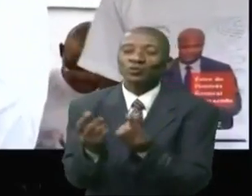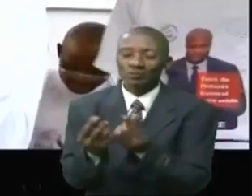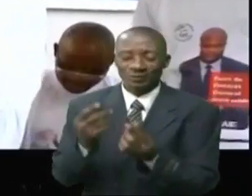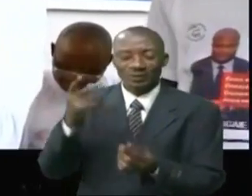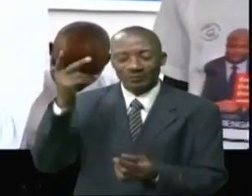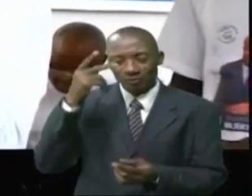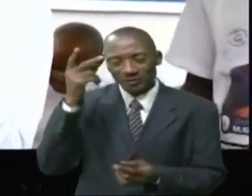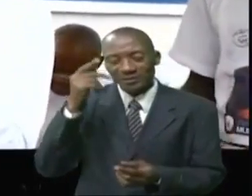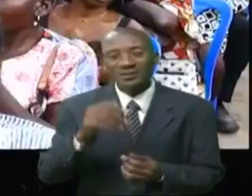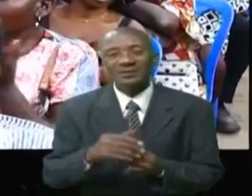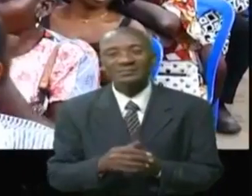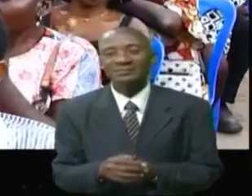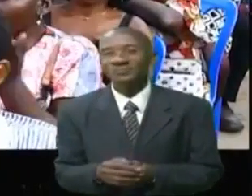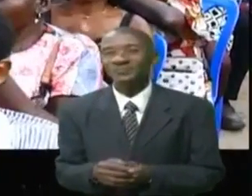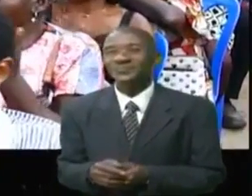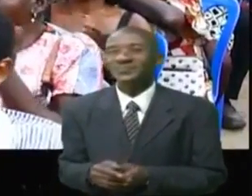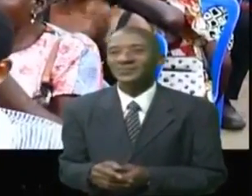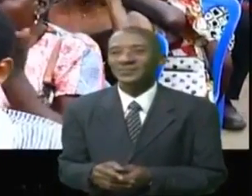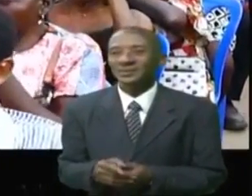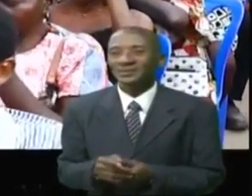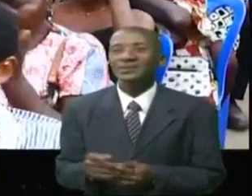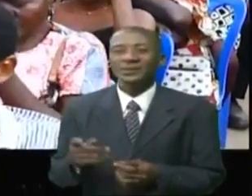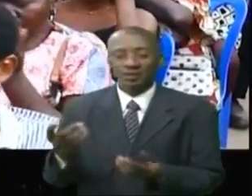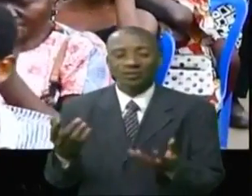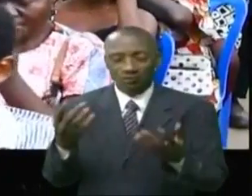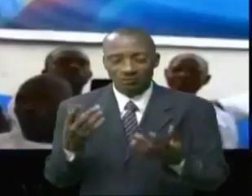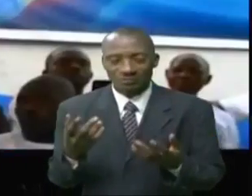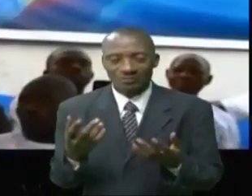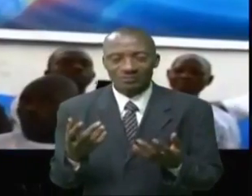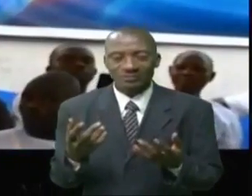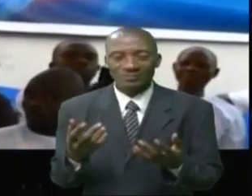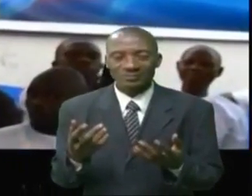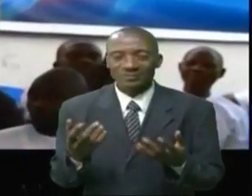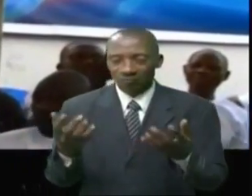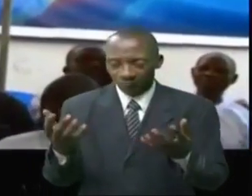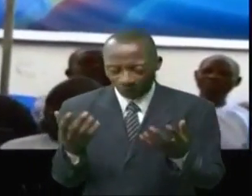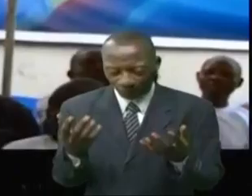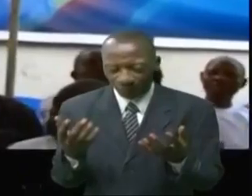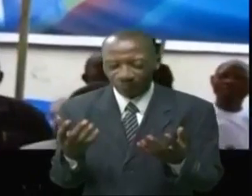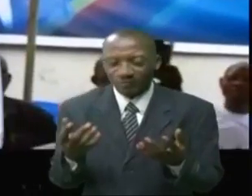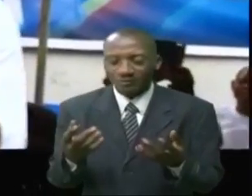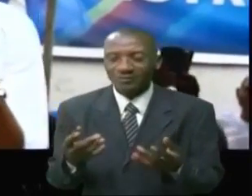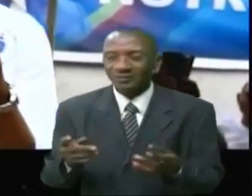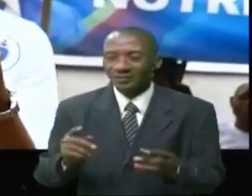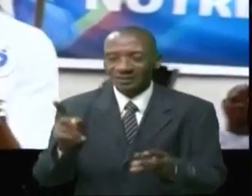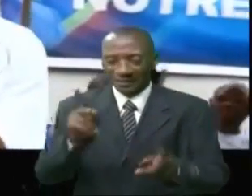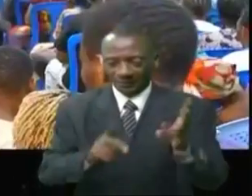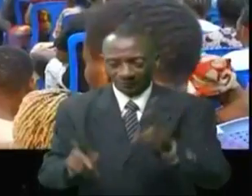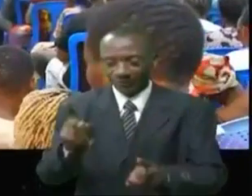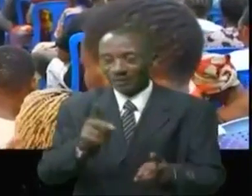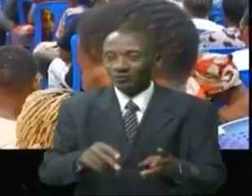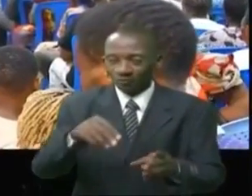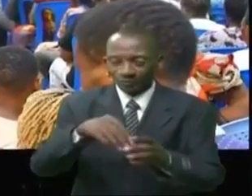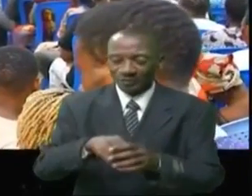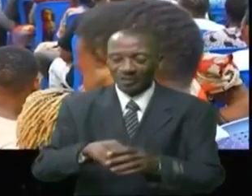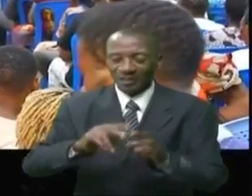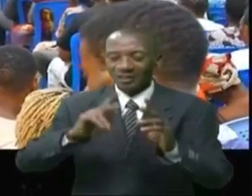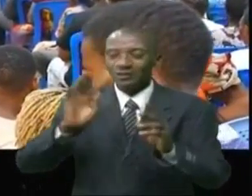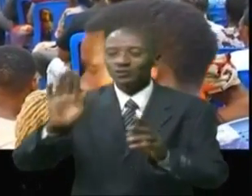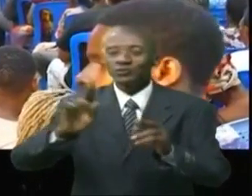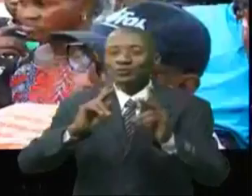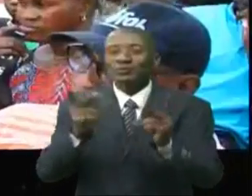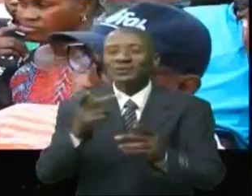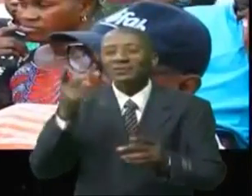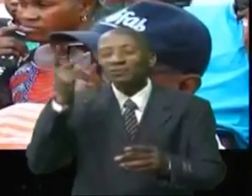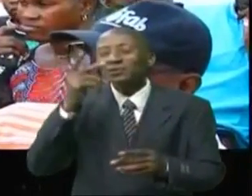Moubengaï, cadre de l'UDPS à la députation provinciale. S'inscrivant dans le cadre de la tournée dans les différentes cellules de l'UDPS